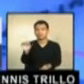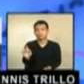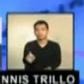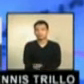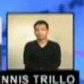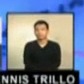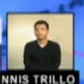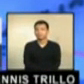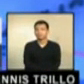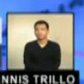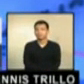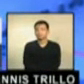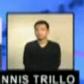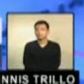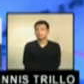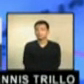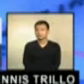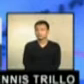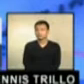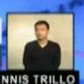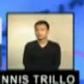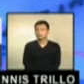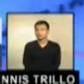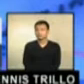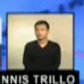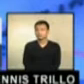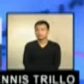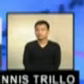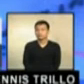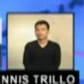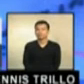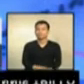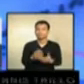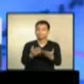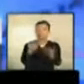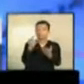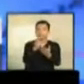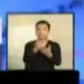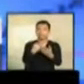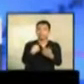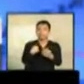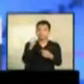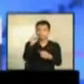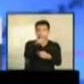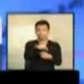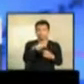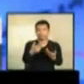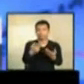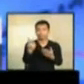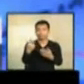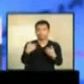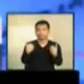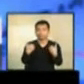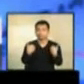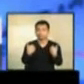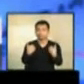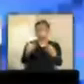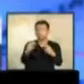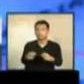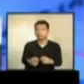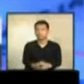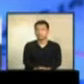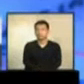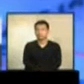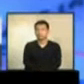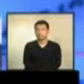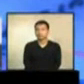insidente ngayon? Yes, sir. Yes, sir. Actually, sir, na-respond ako po yan, sir. Okay. So, ang inyong pong suspect ay dalawang minor de edad?